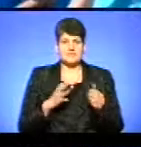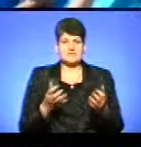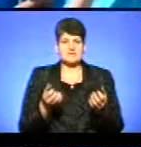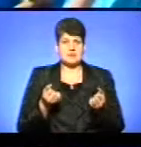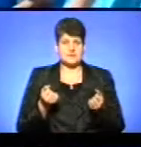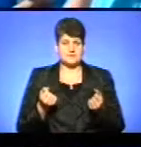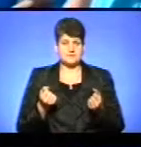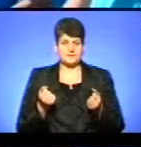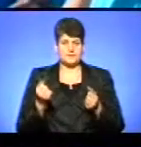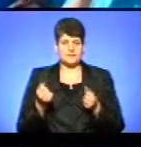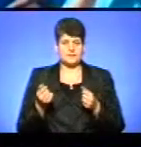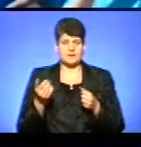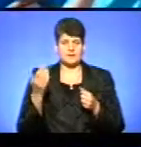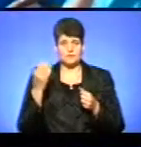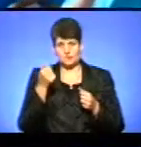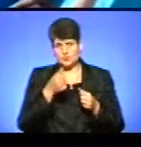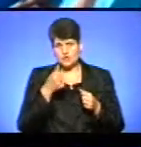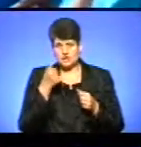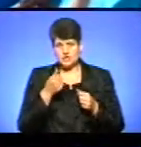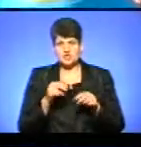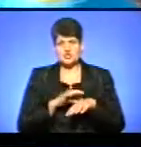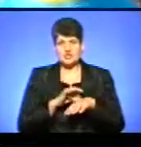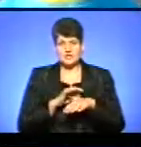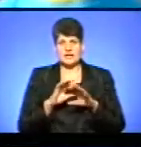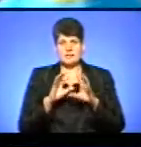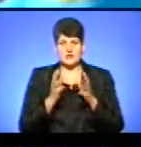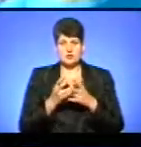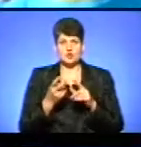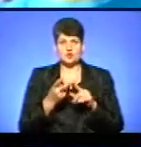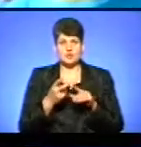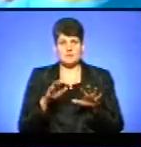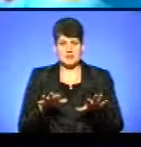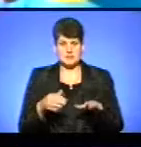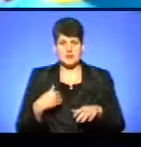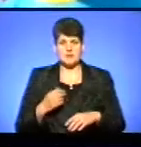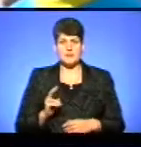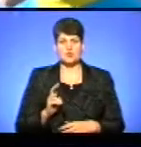і ми взяли тогорічний шкіряний м'яч, друге місце. Я прийшов